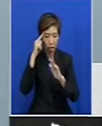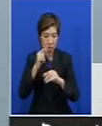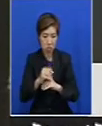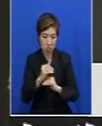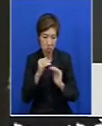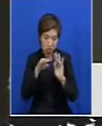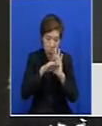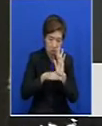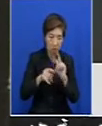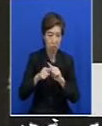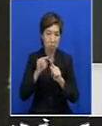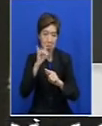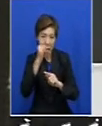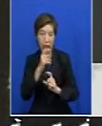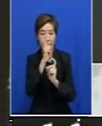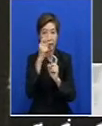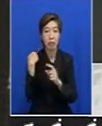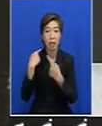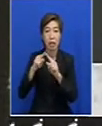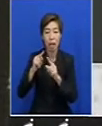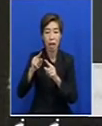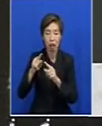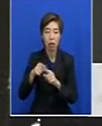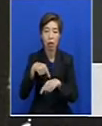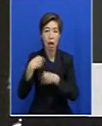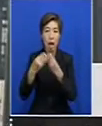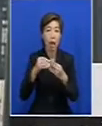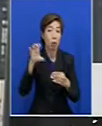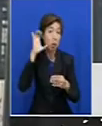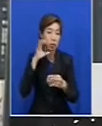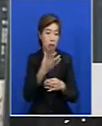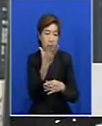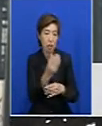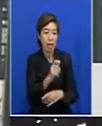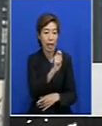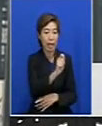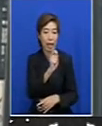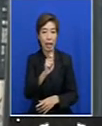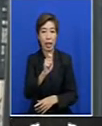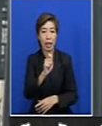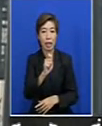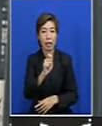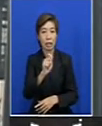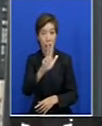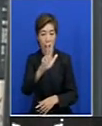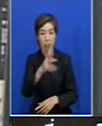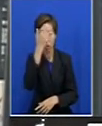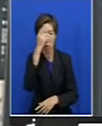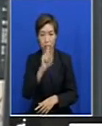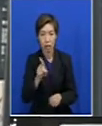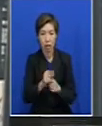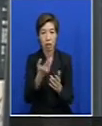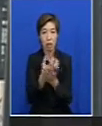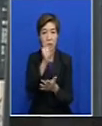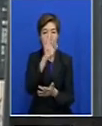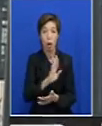ที่จะถูกสั่นคลอนแต่ทางมูดดี้สก็ยังคงอันดับความน่าเชื่อถือของจีนเอาไว้ที่ AA3 นะคะโดยที่บอกว่าทุนสำรองเงินต